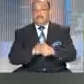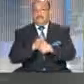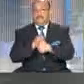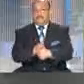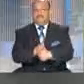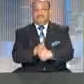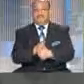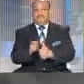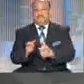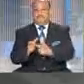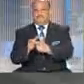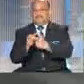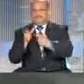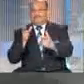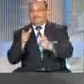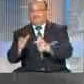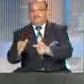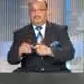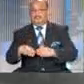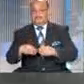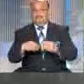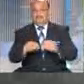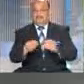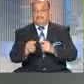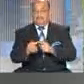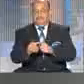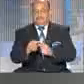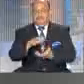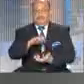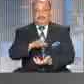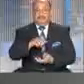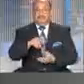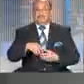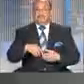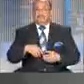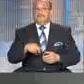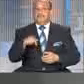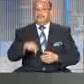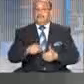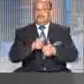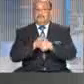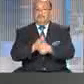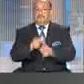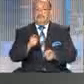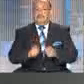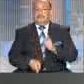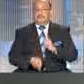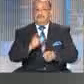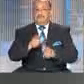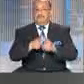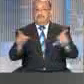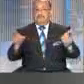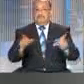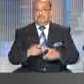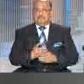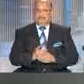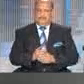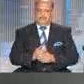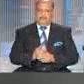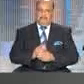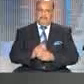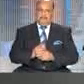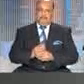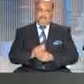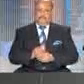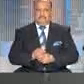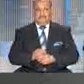عندنا مراقبة البذور الشتوية والصيفية. خسارة الجهد والمال التي مني بها الفلاح علي سيحاول